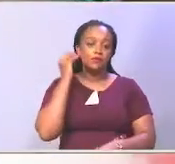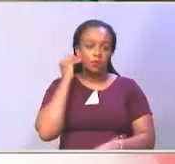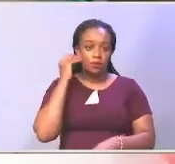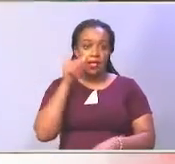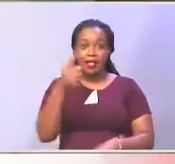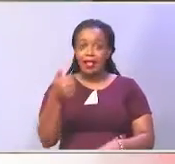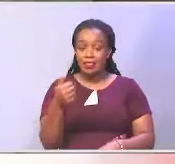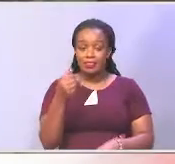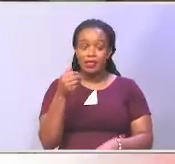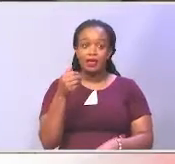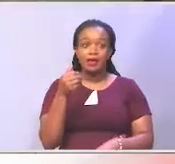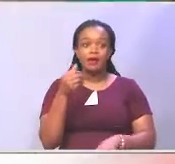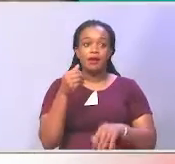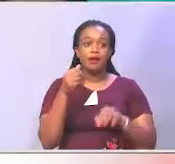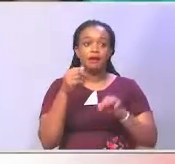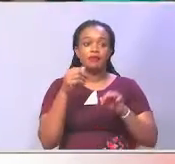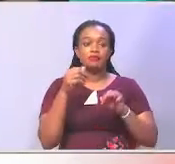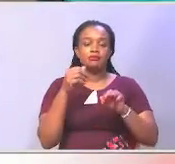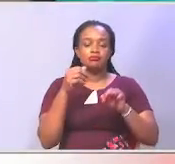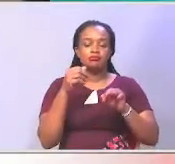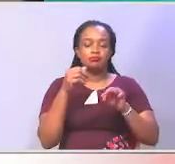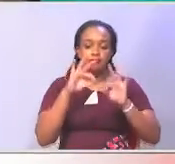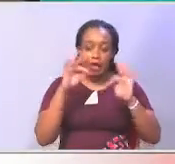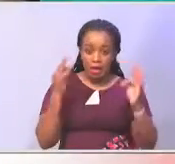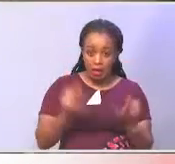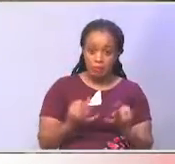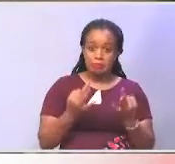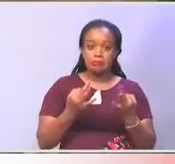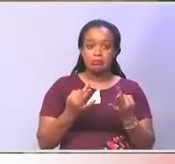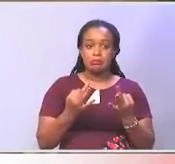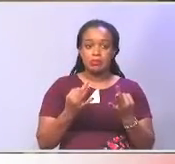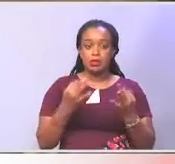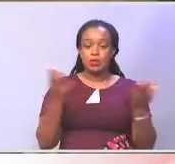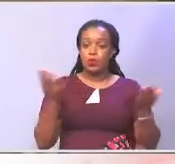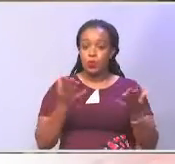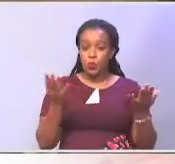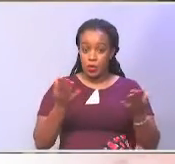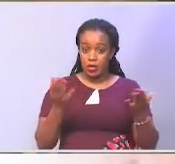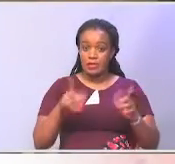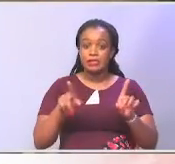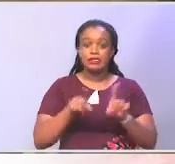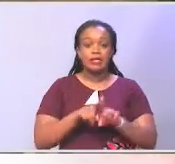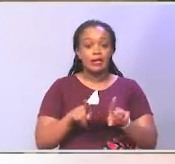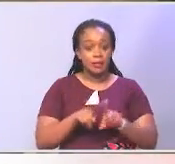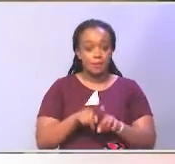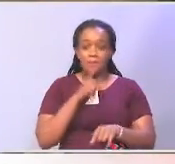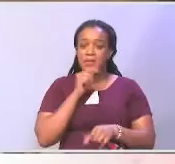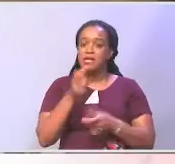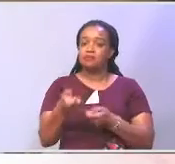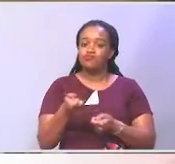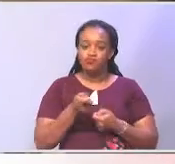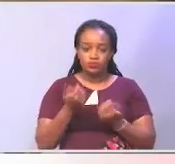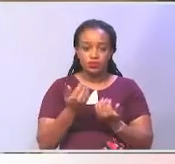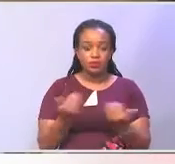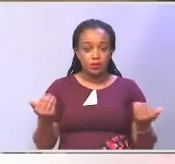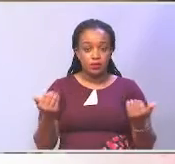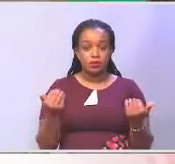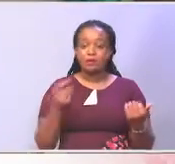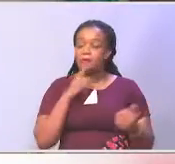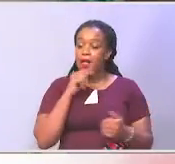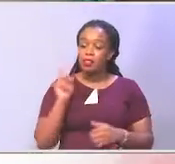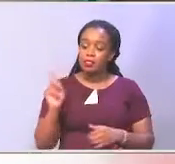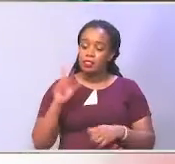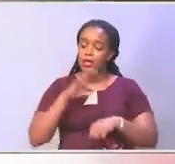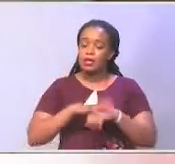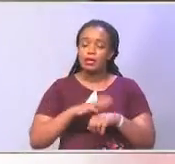two minors fell victim to the tricks of a 58-year-old man. Ujanga hapa kama mangu ayuko akaingia kwa